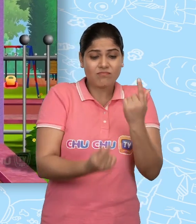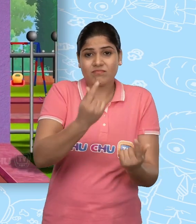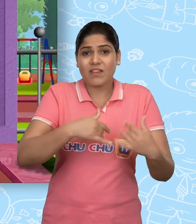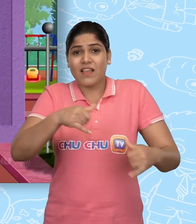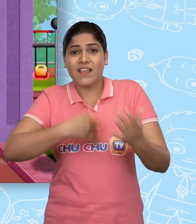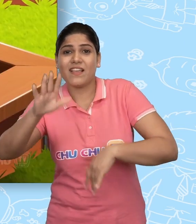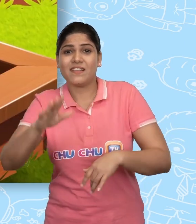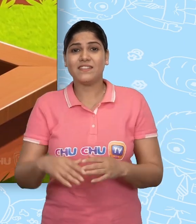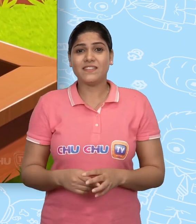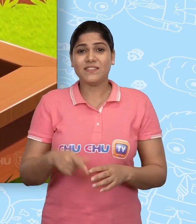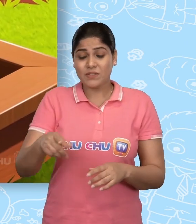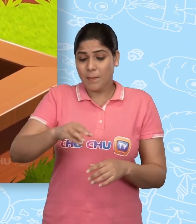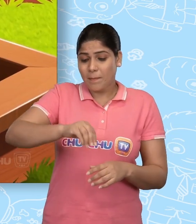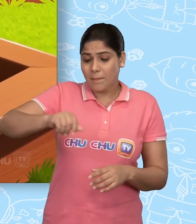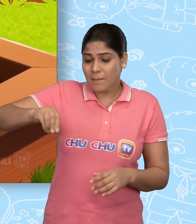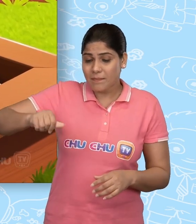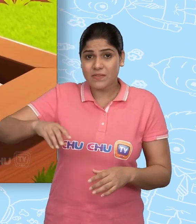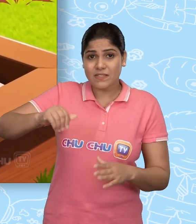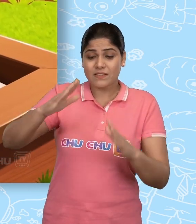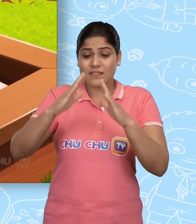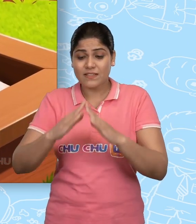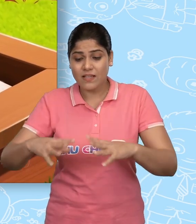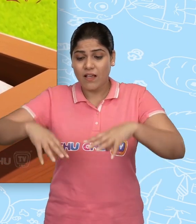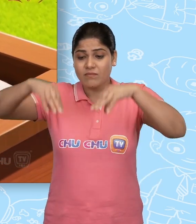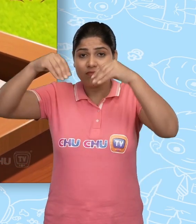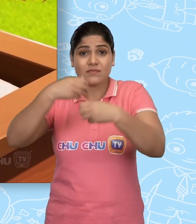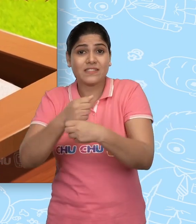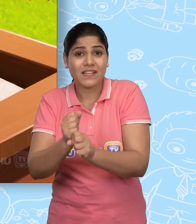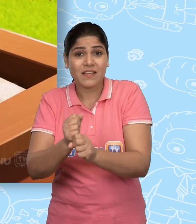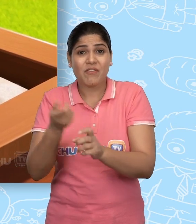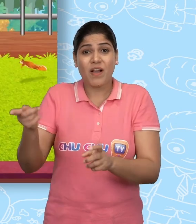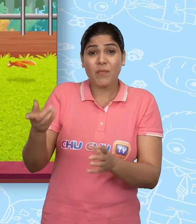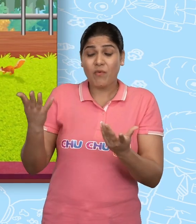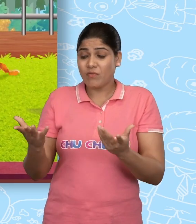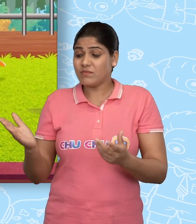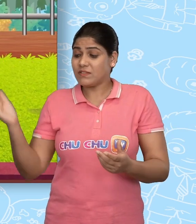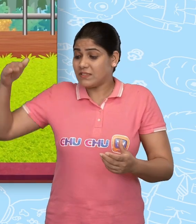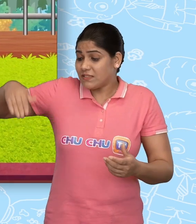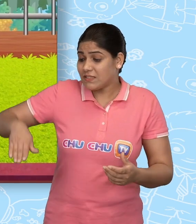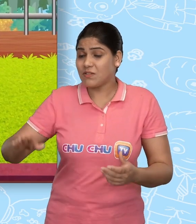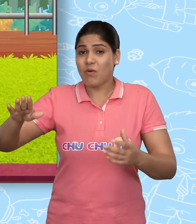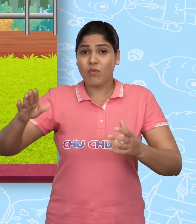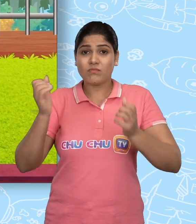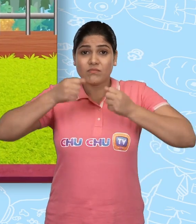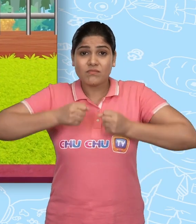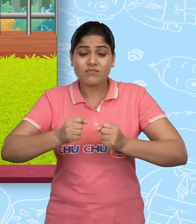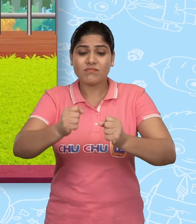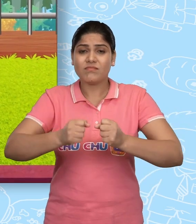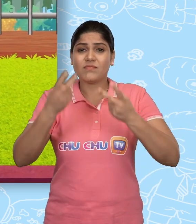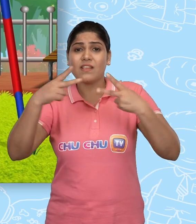खेलने के लिए गई। उसने सैंड बॉक्स में मिट्टी के घर बनाए और वहाँ पर वो